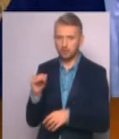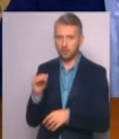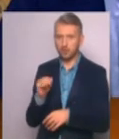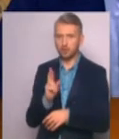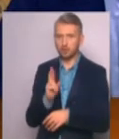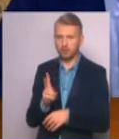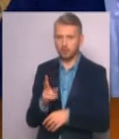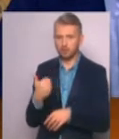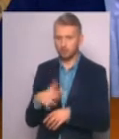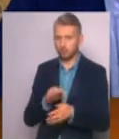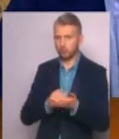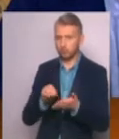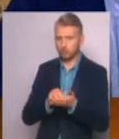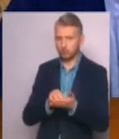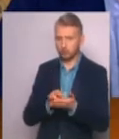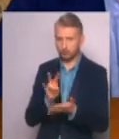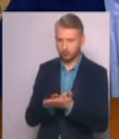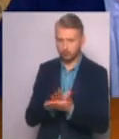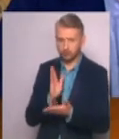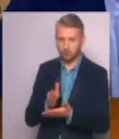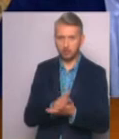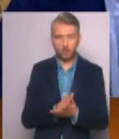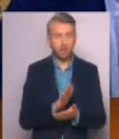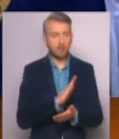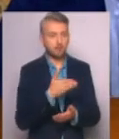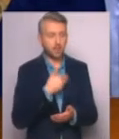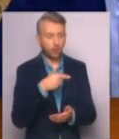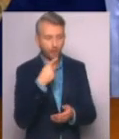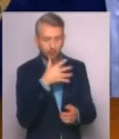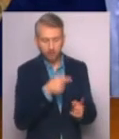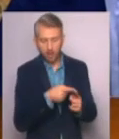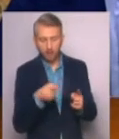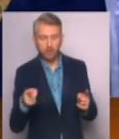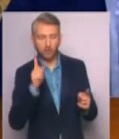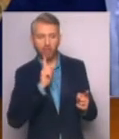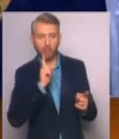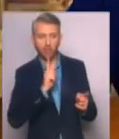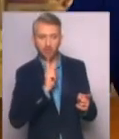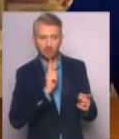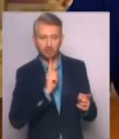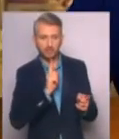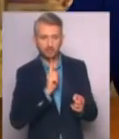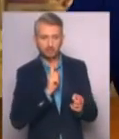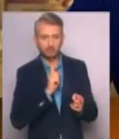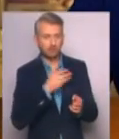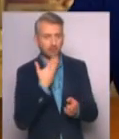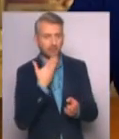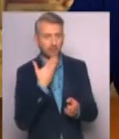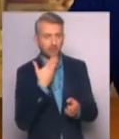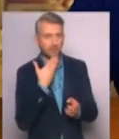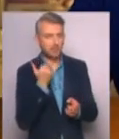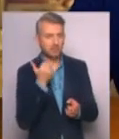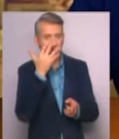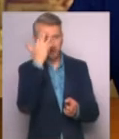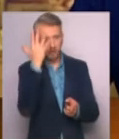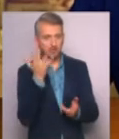як вже прописані? Ні, звичайно, ми ж говоримо на період перехідний. Саме на перехідний період. Немає змісту